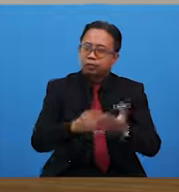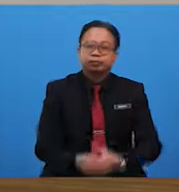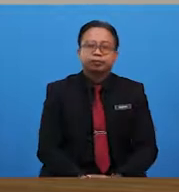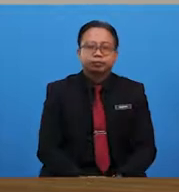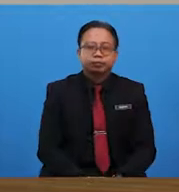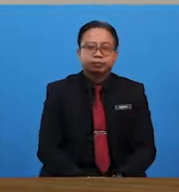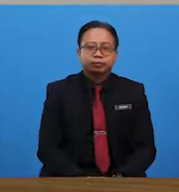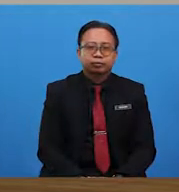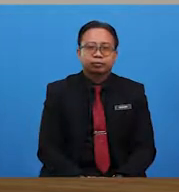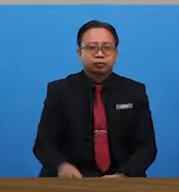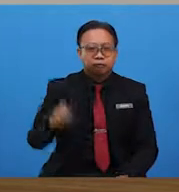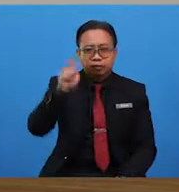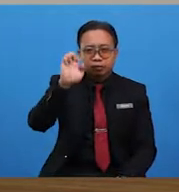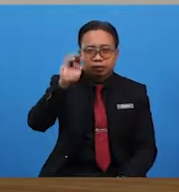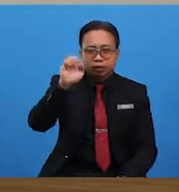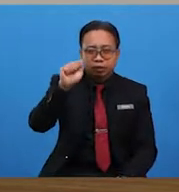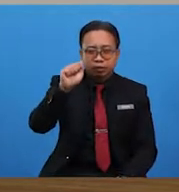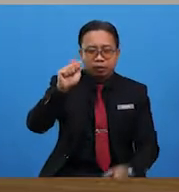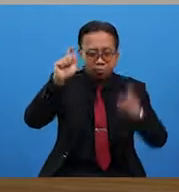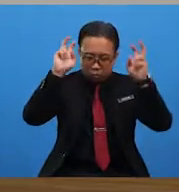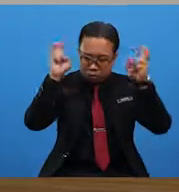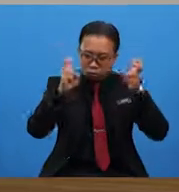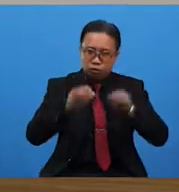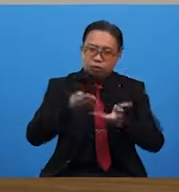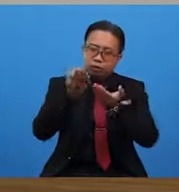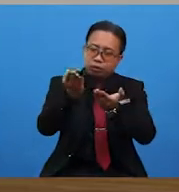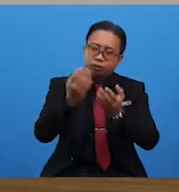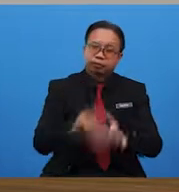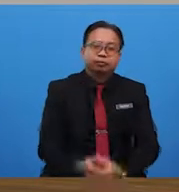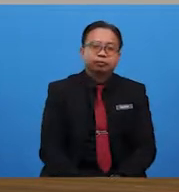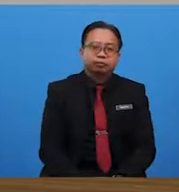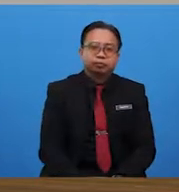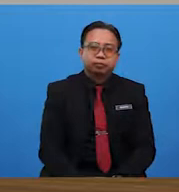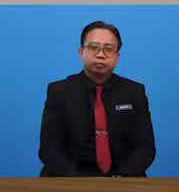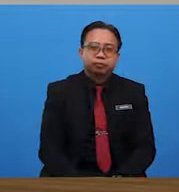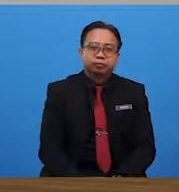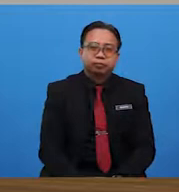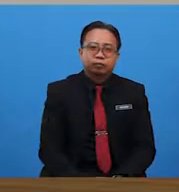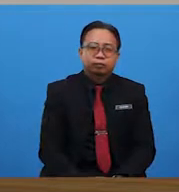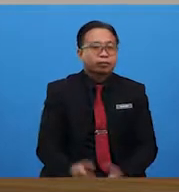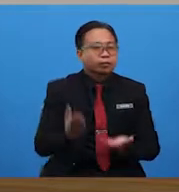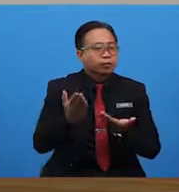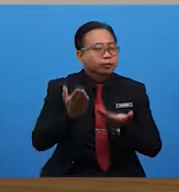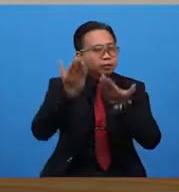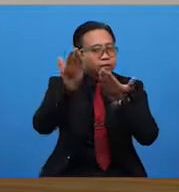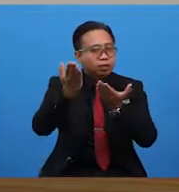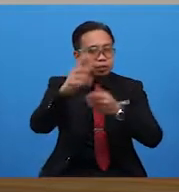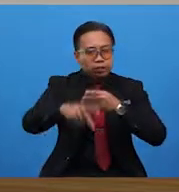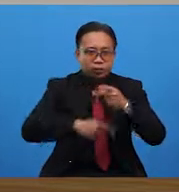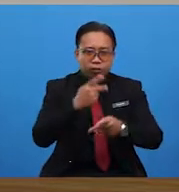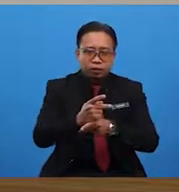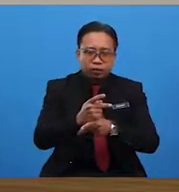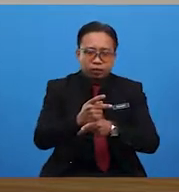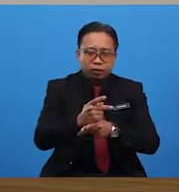berdasarkan tema yang diberi yang penting hanya berdasarkan tema betul tuh cadangan projek sini jual merupakan kertas